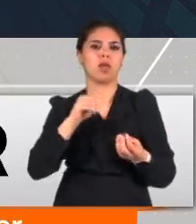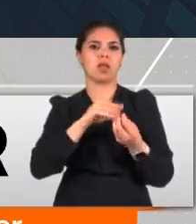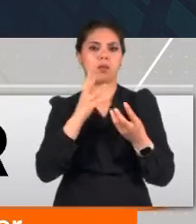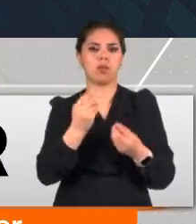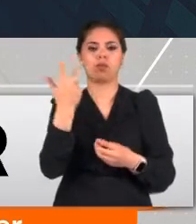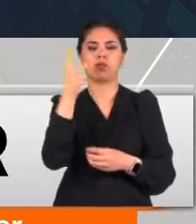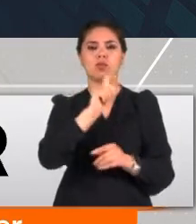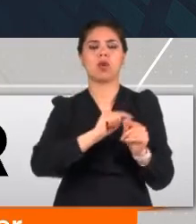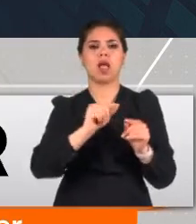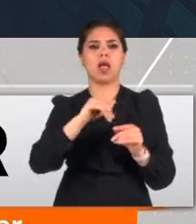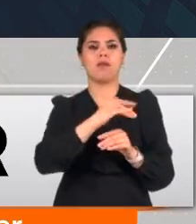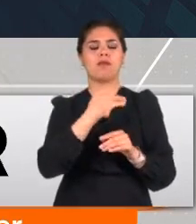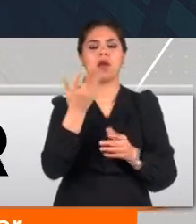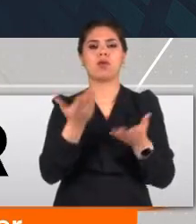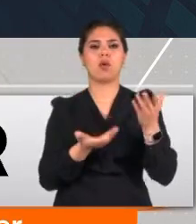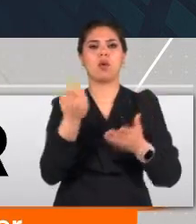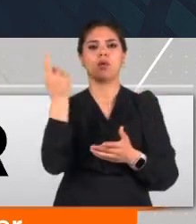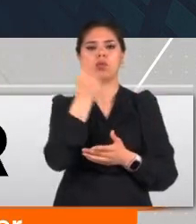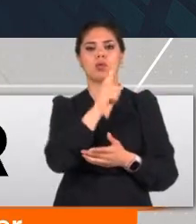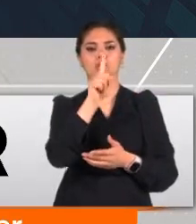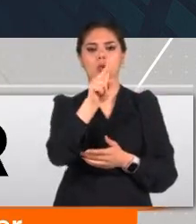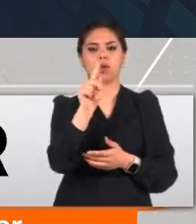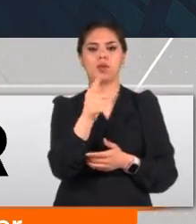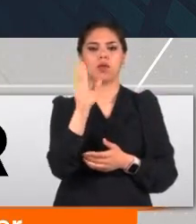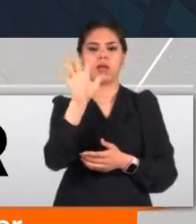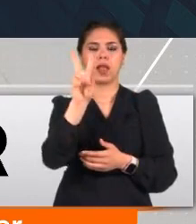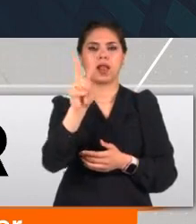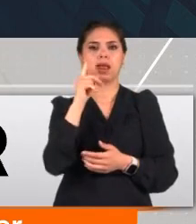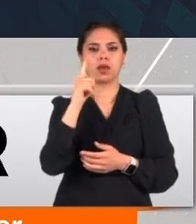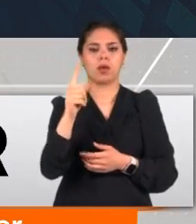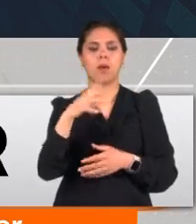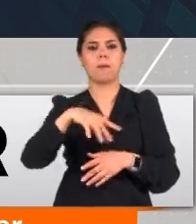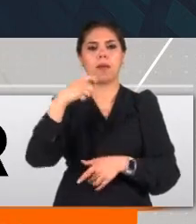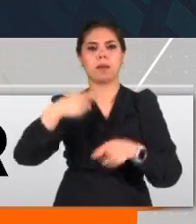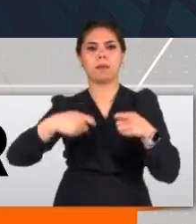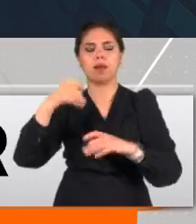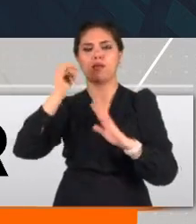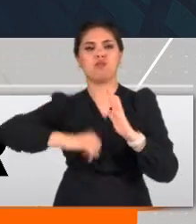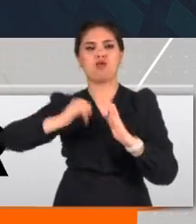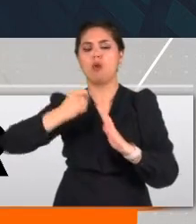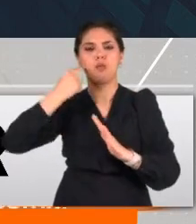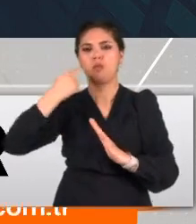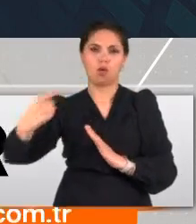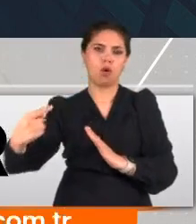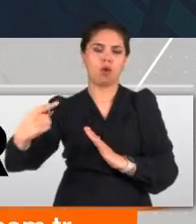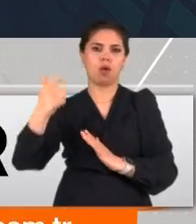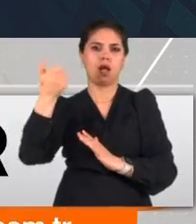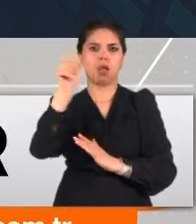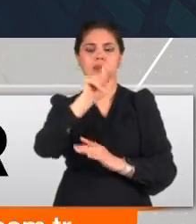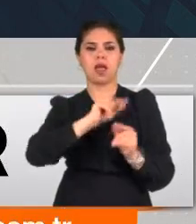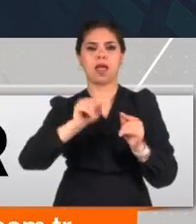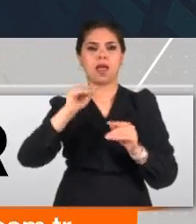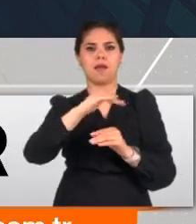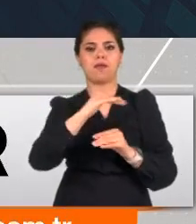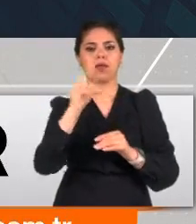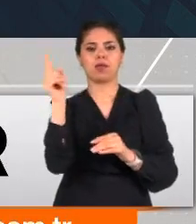belli, %12.52 olarak çıktı. Merkez Bankası'nın yaptığı bir piyasa anketinden çıkan sonuca göre 6 aylık enflasyon